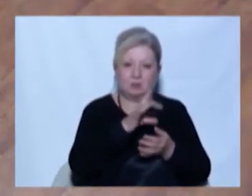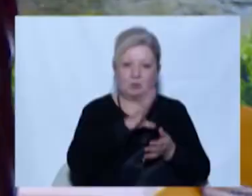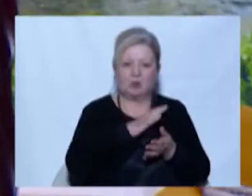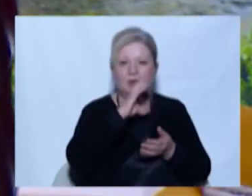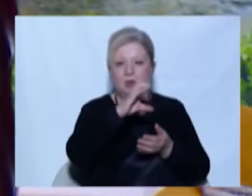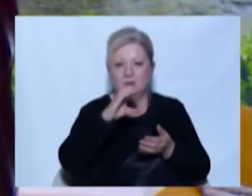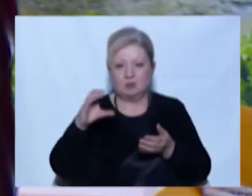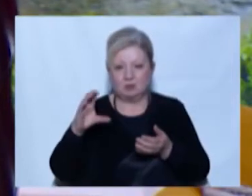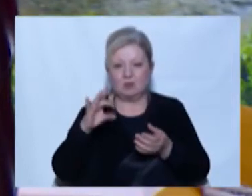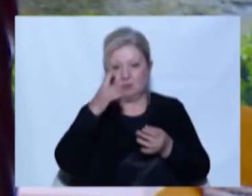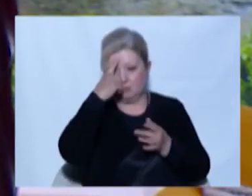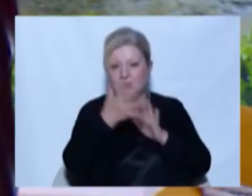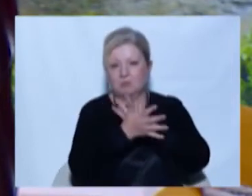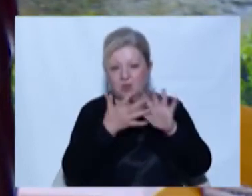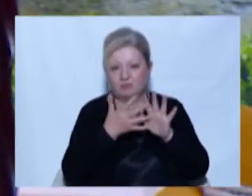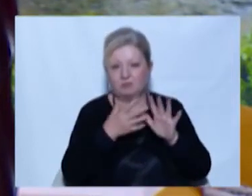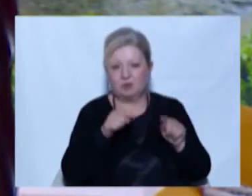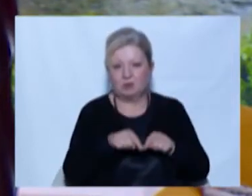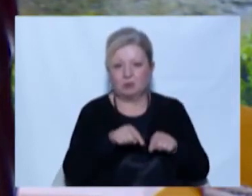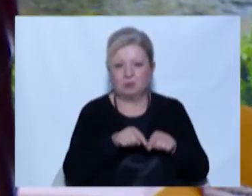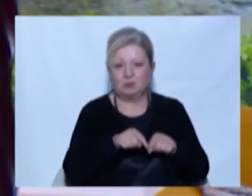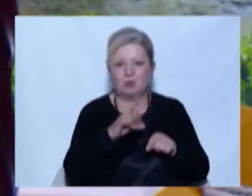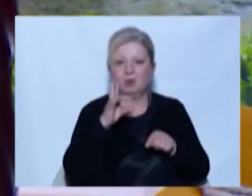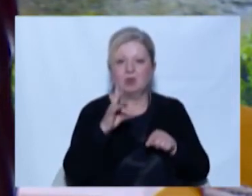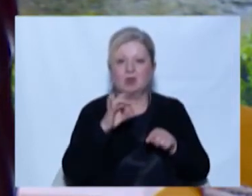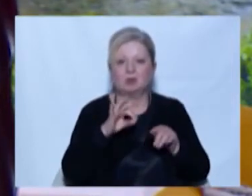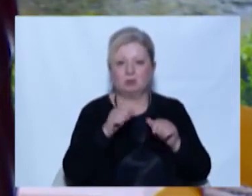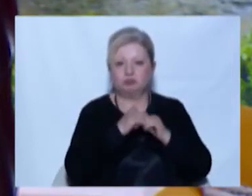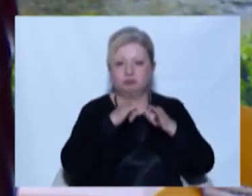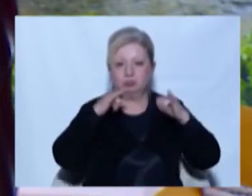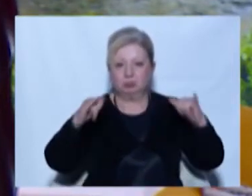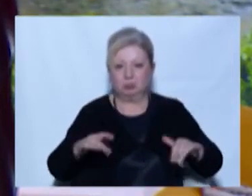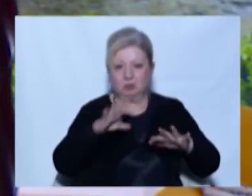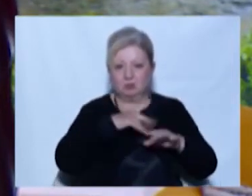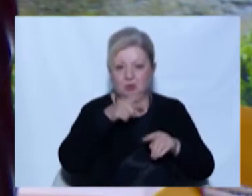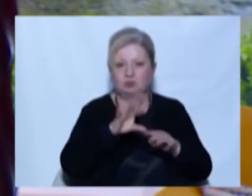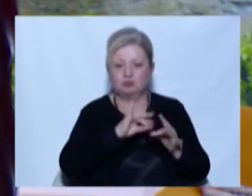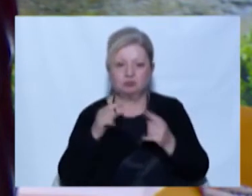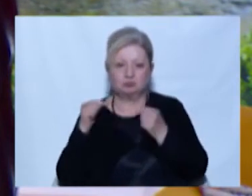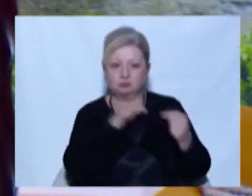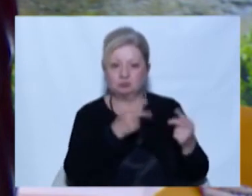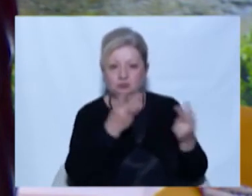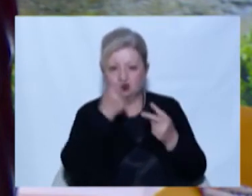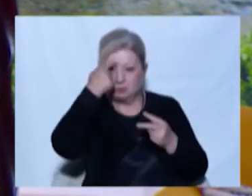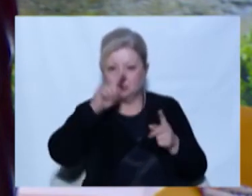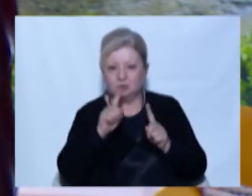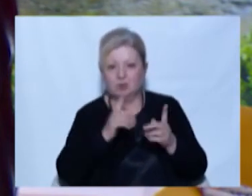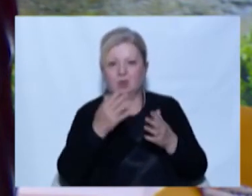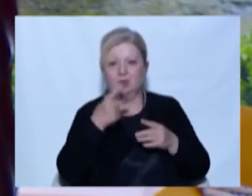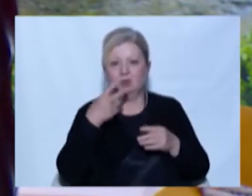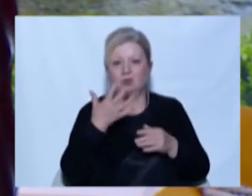კავშირი მიხვდა, რომ ამ ნატოს გაფართოებისათვის რაღაც უნდა დაეპირისპირებინა, ამიტომ 1945